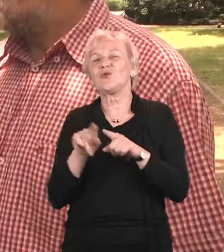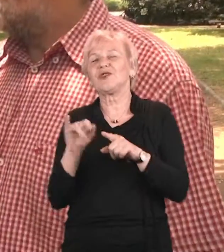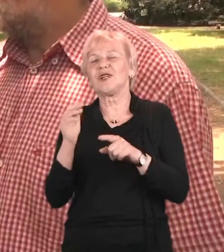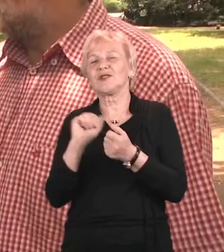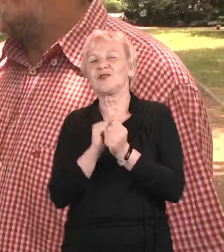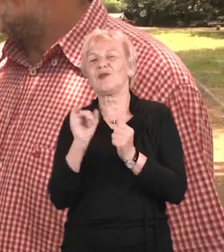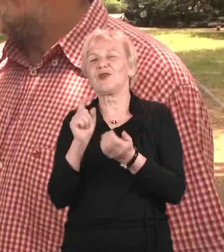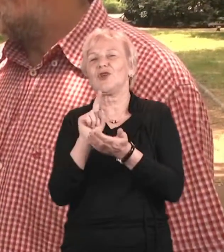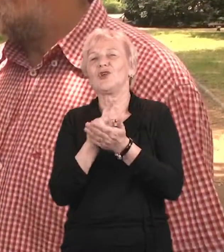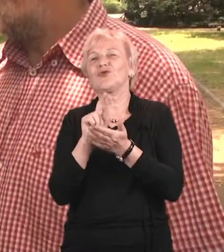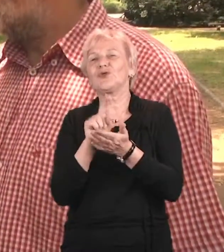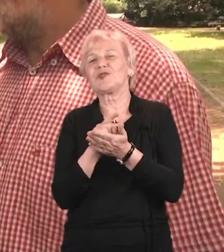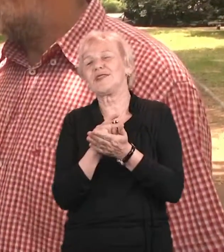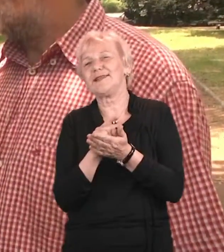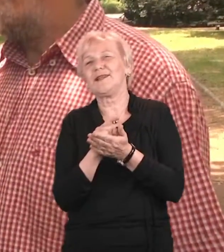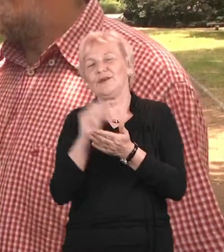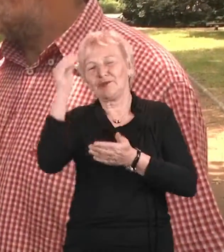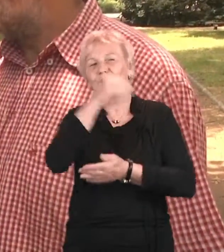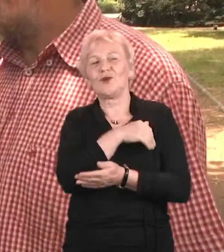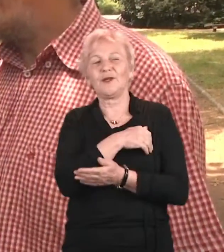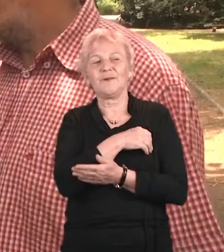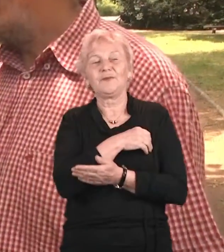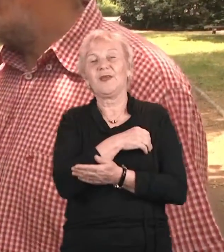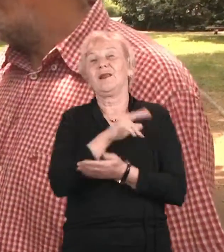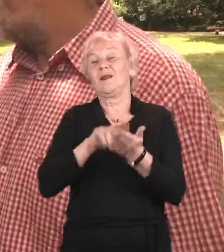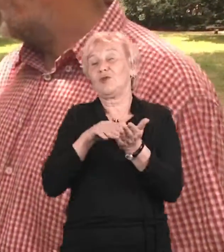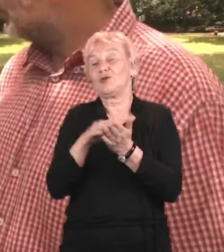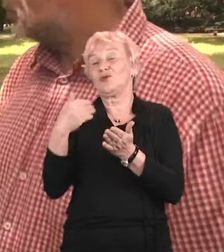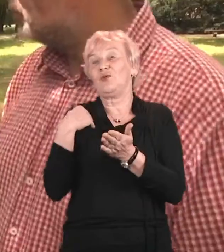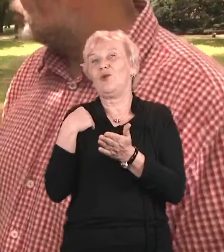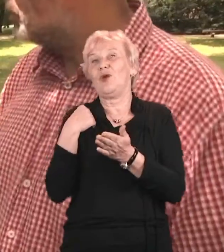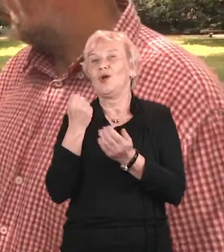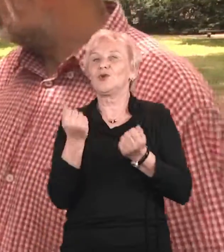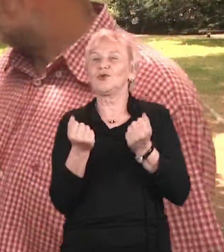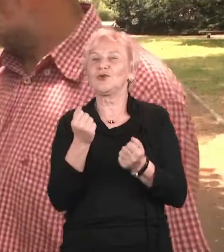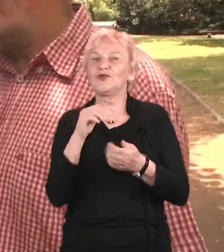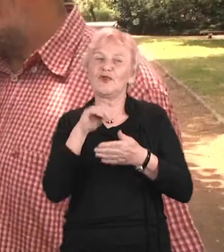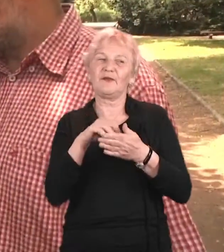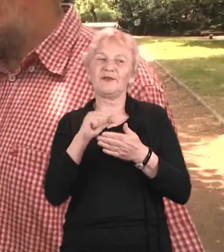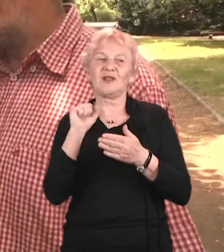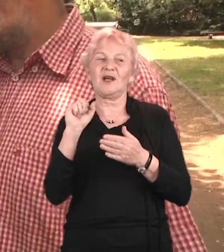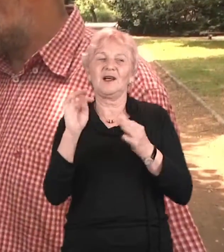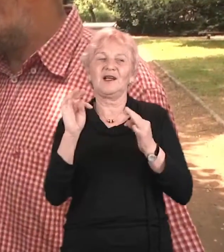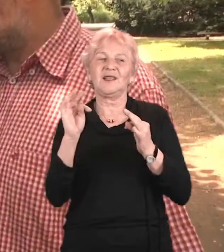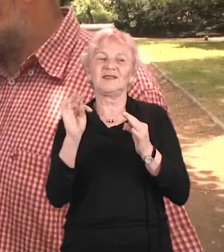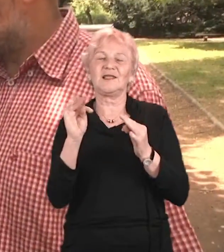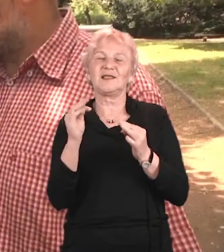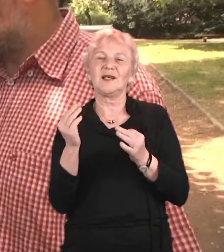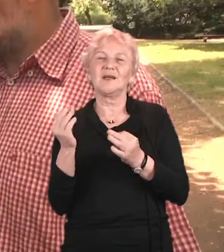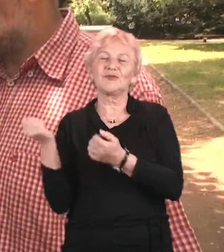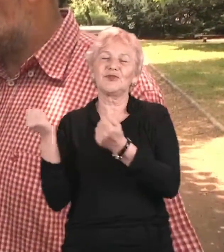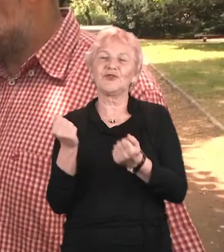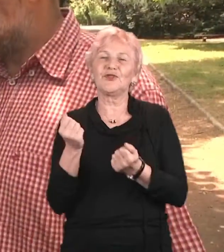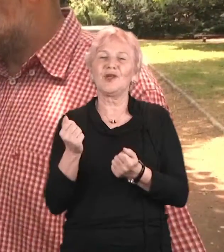I potem jak są sukcesy w szkole, na przykład no, były trudności wychowawcze, a teraz jest w rodzinie zastępczej i on się